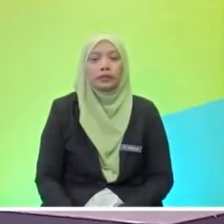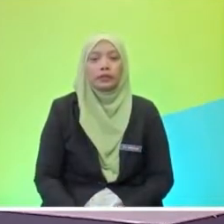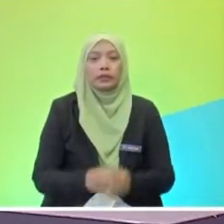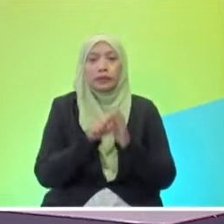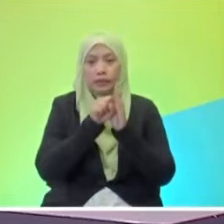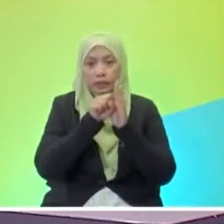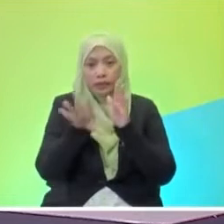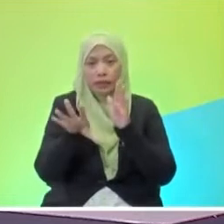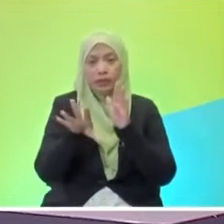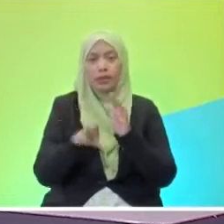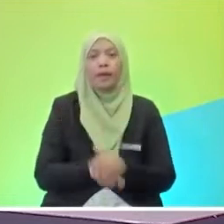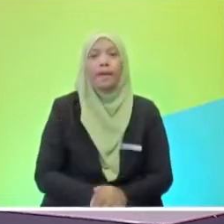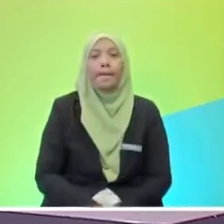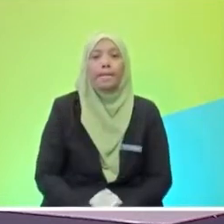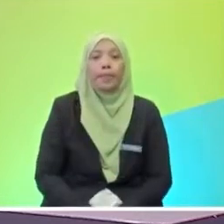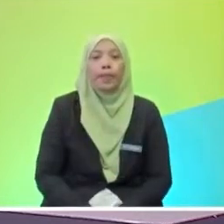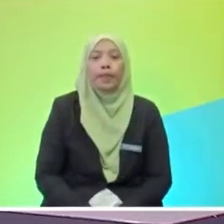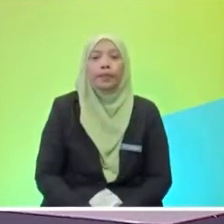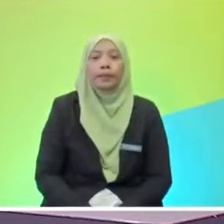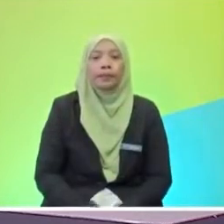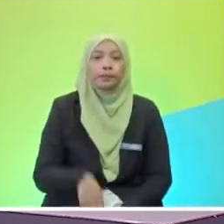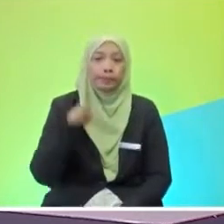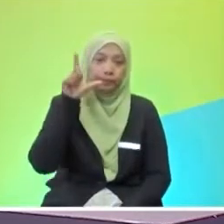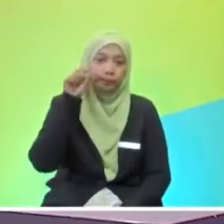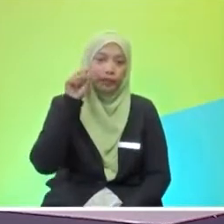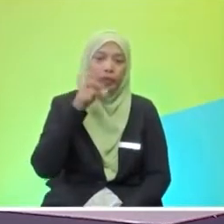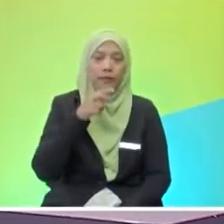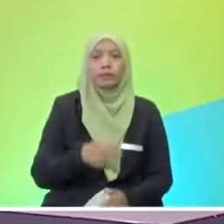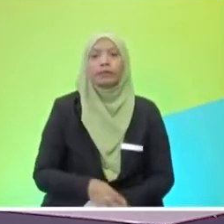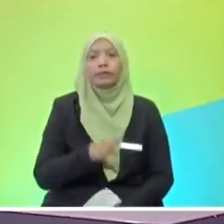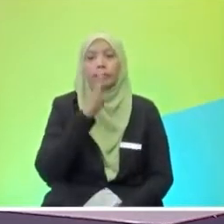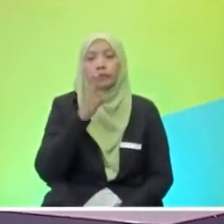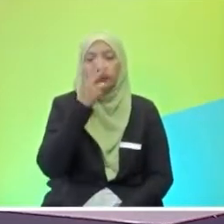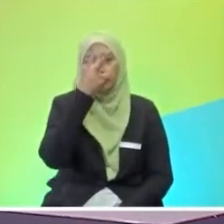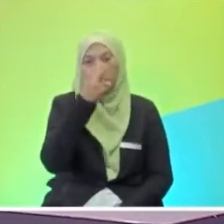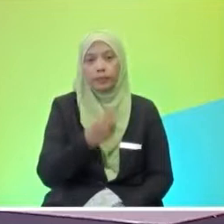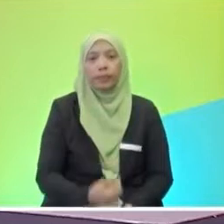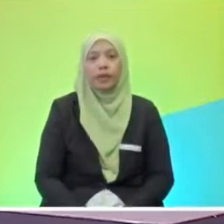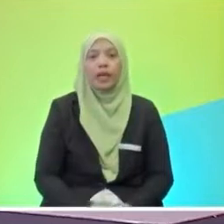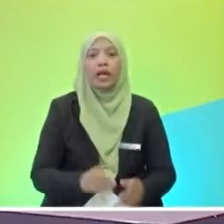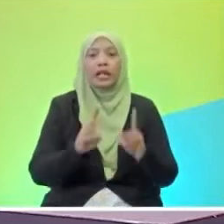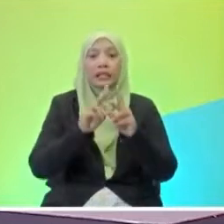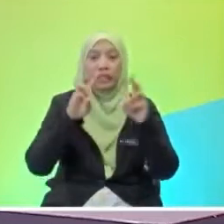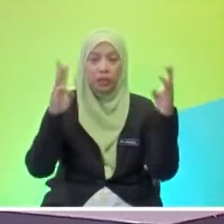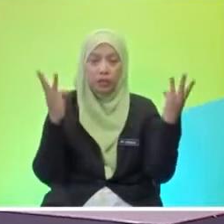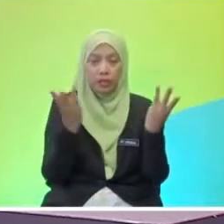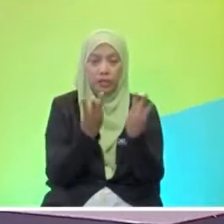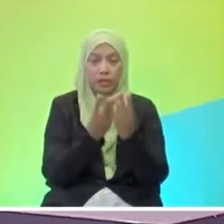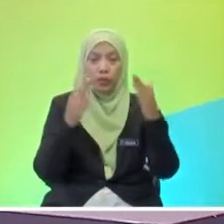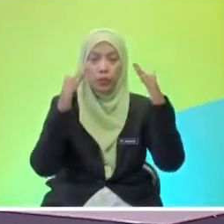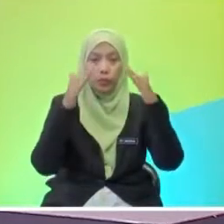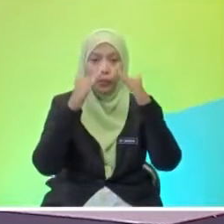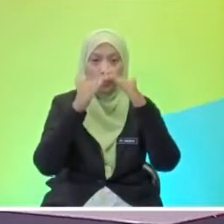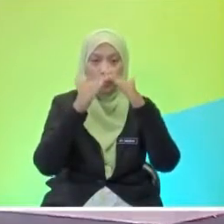Pertama mau tengok tuh biasa tengok kan Oke biasanya kawasan perumahan Kawasan